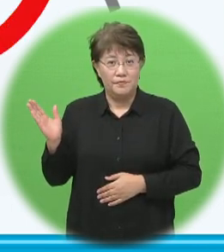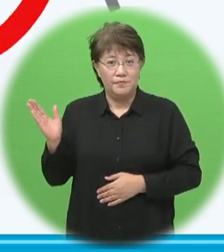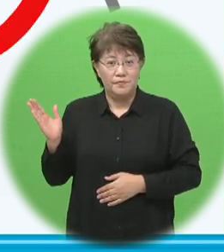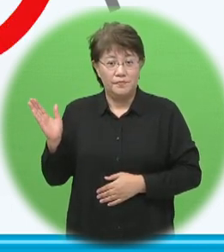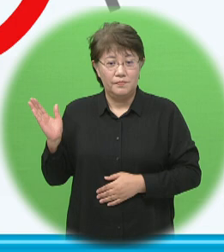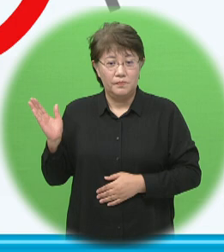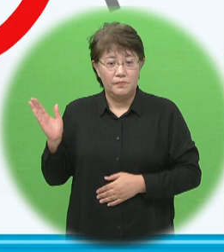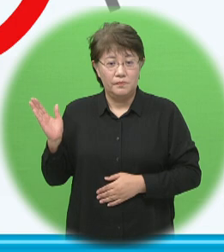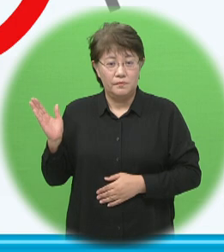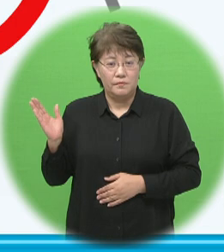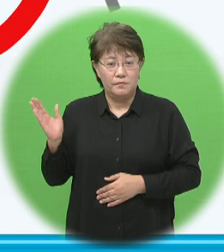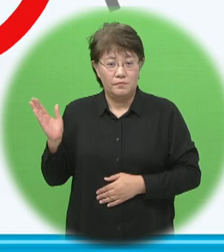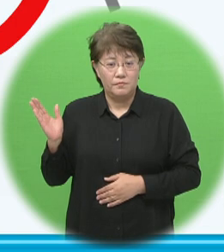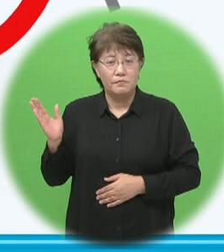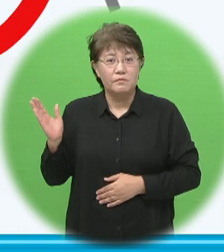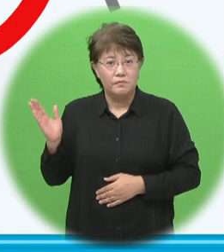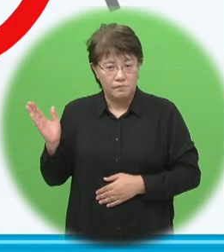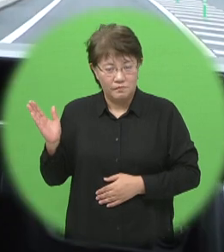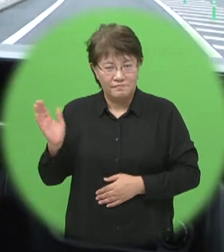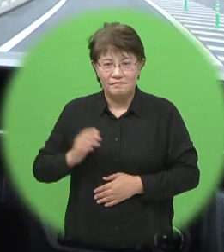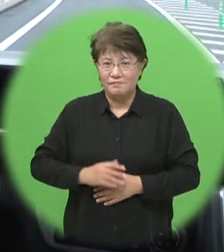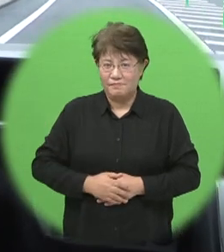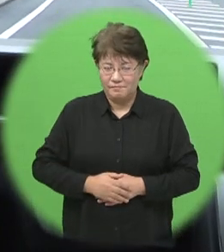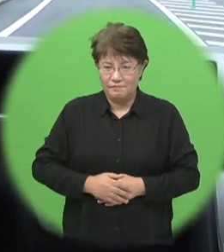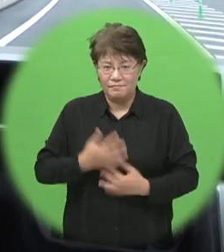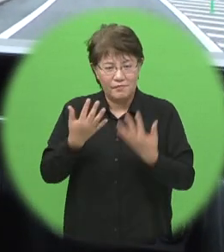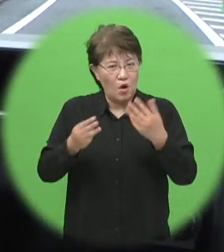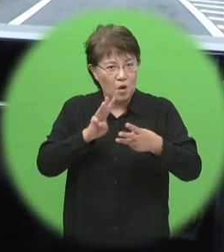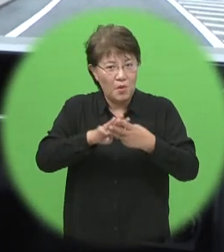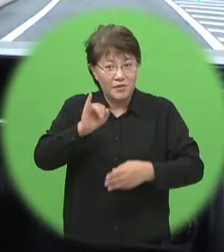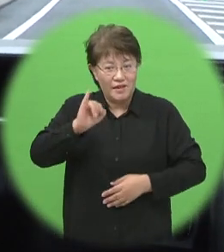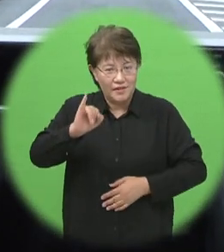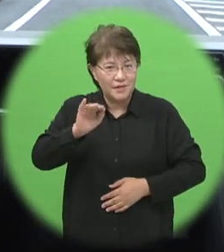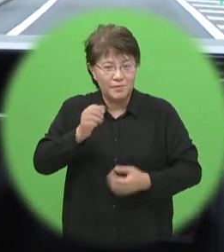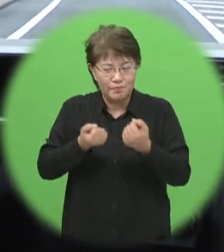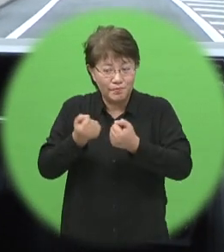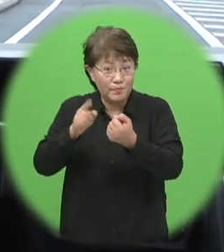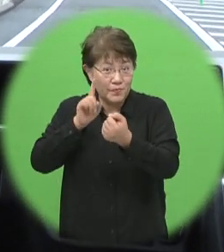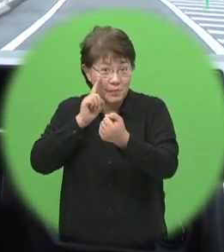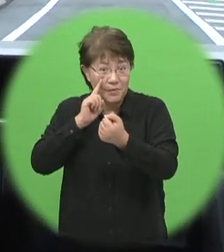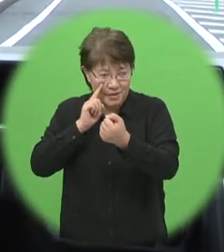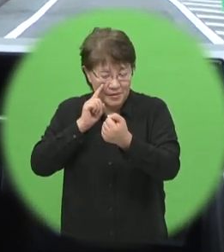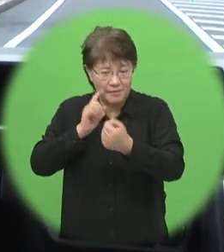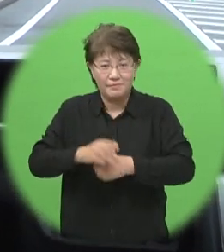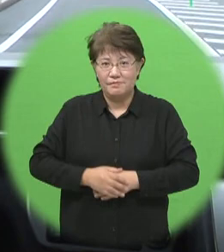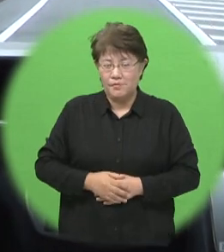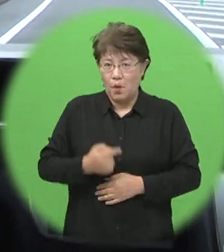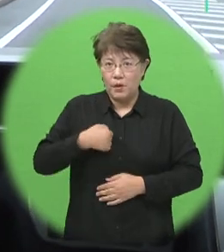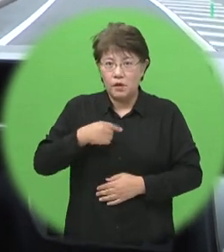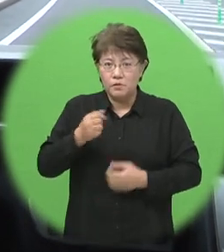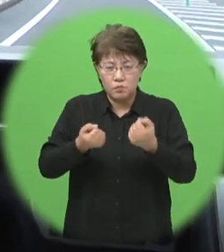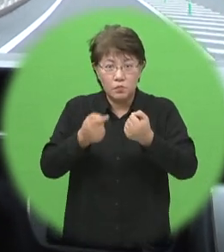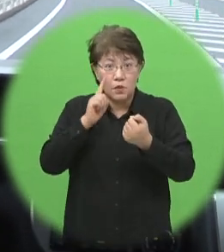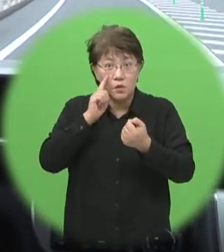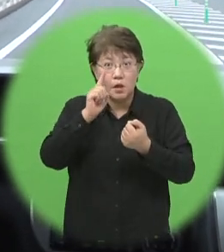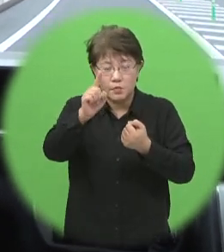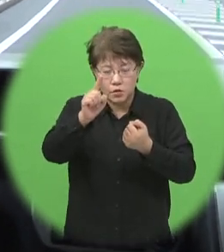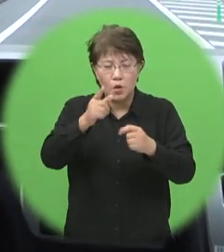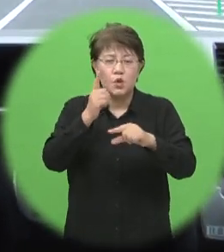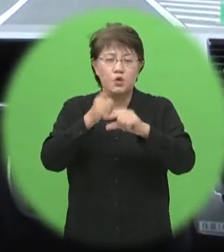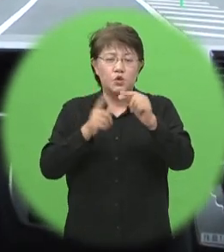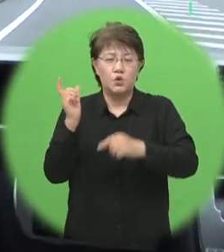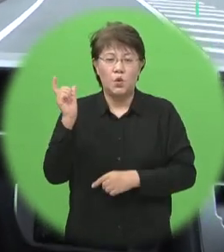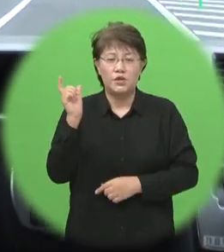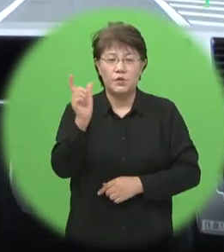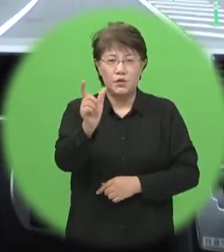の間。そこで森田さんも体験。 私の前方にあるのが中央自